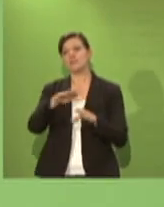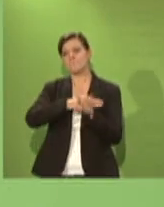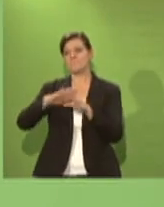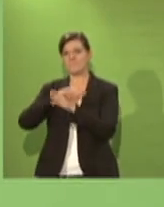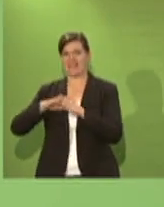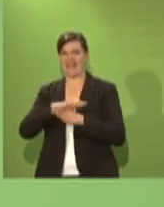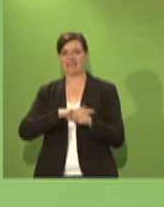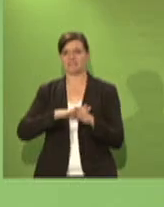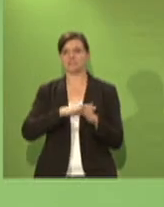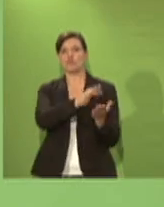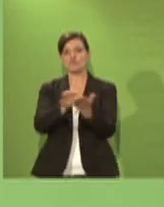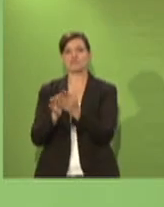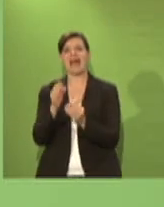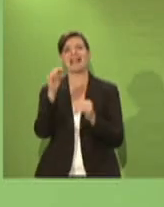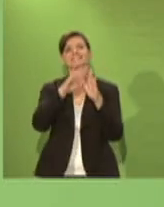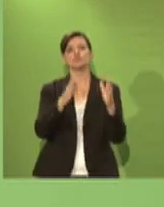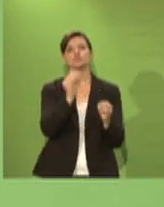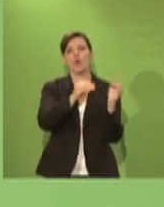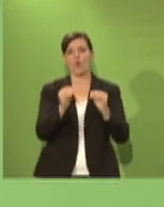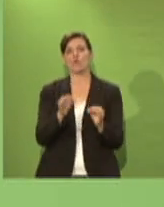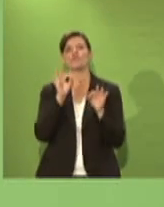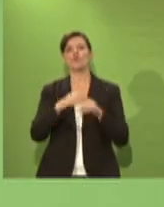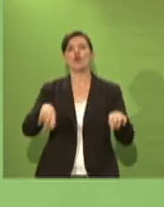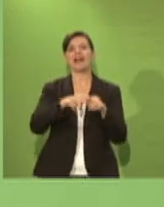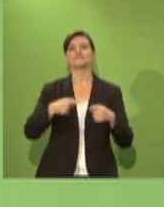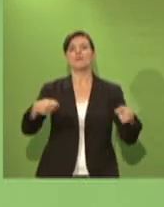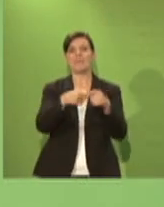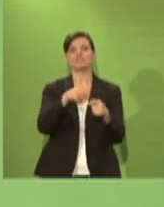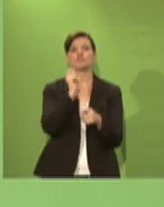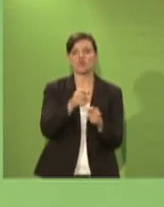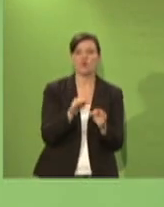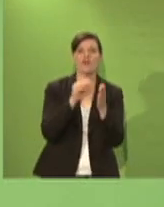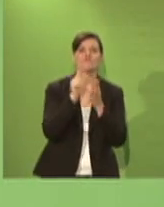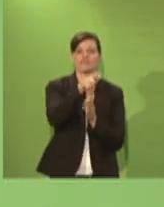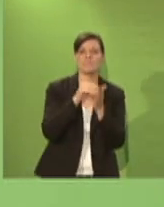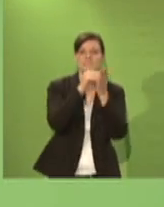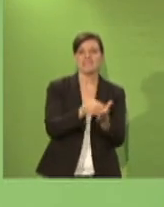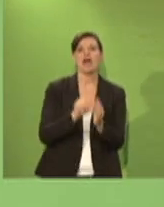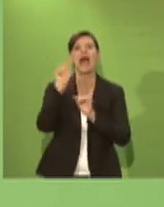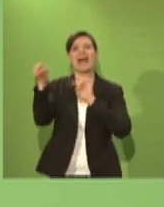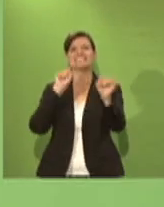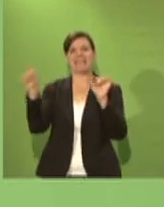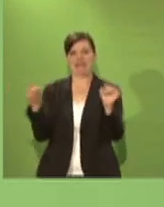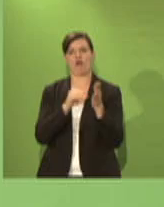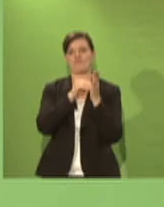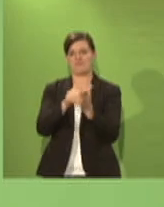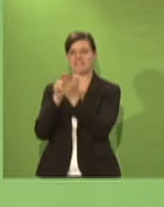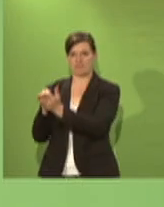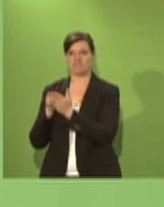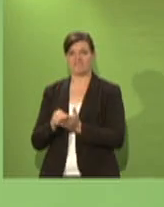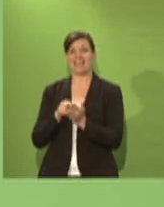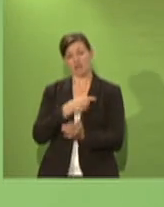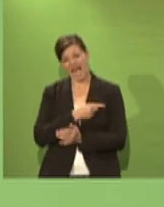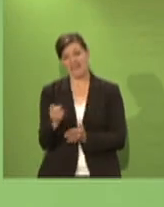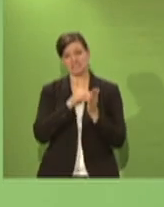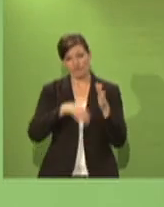grünnahe Institutionen vermietet worden, an den Kreisverband Düsseldorf vermietet worden, aber auch an extern vermietet worden. Wir haben jeden Quadratmeter vermietet.